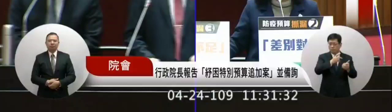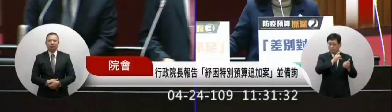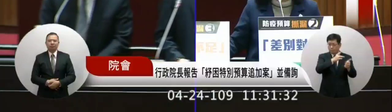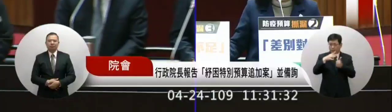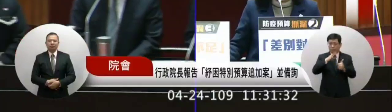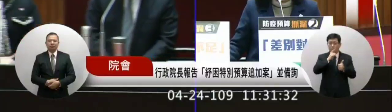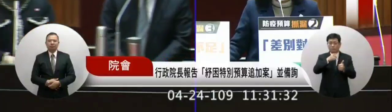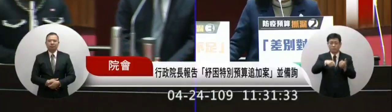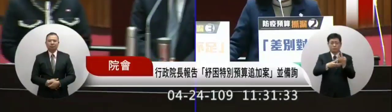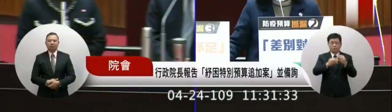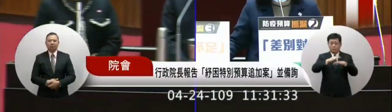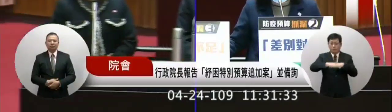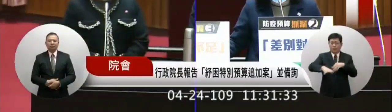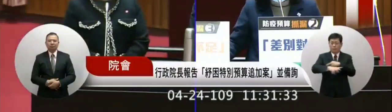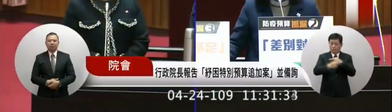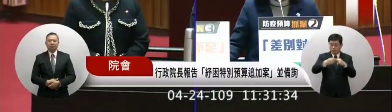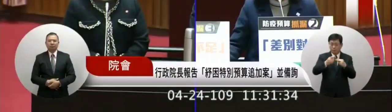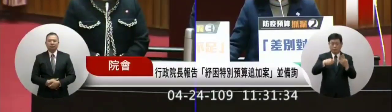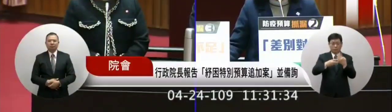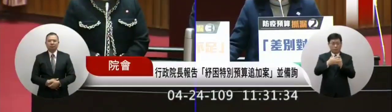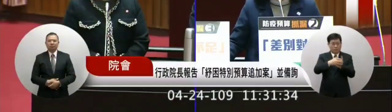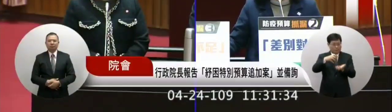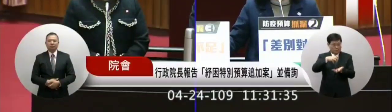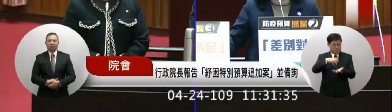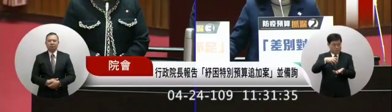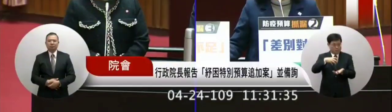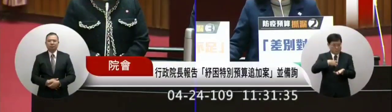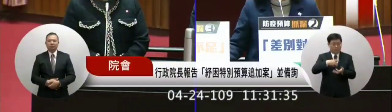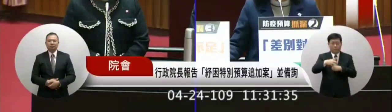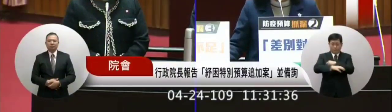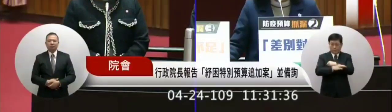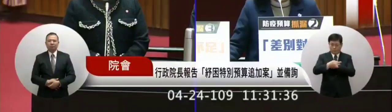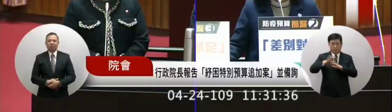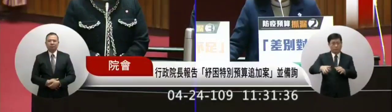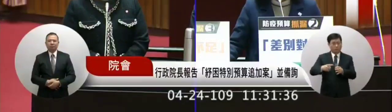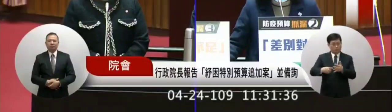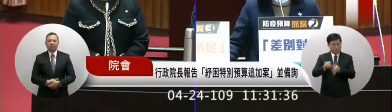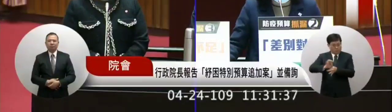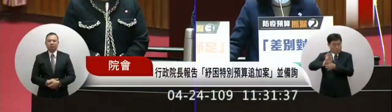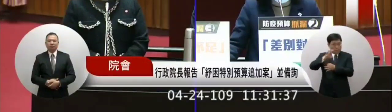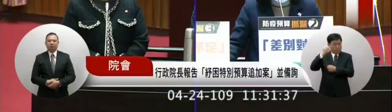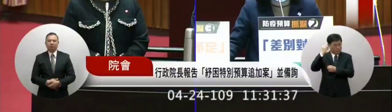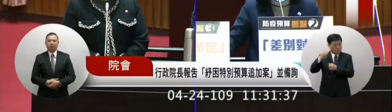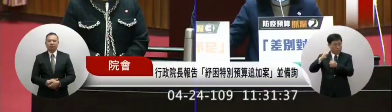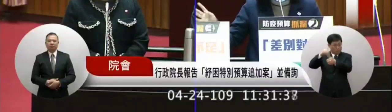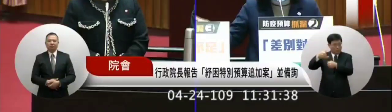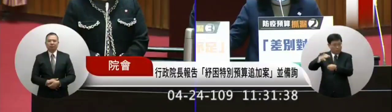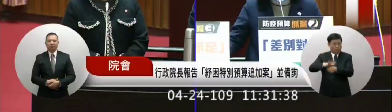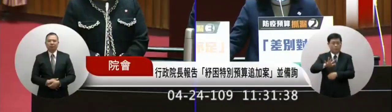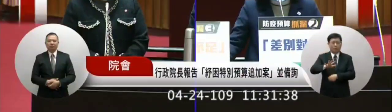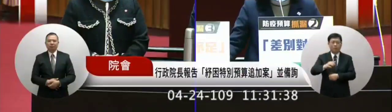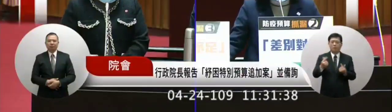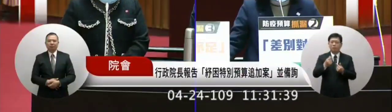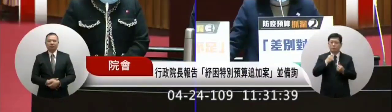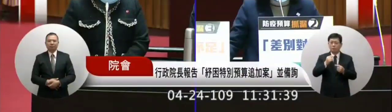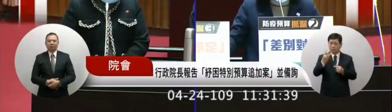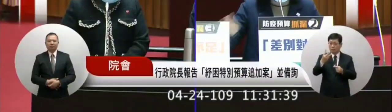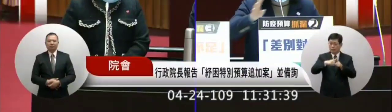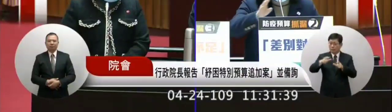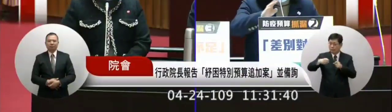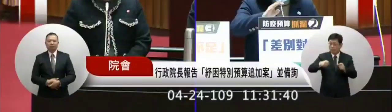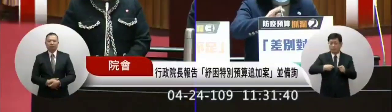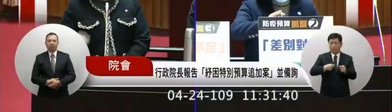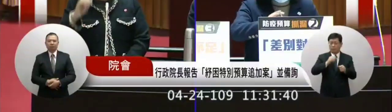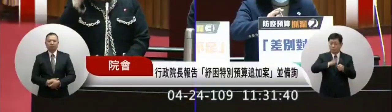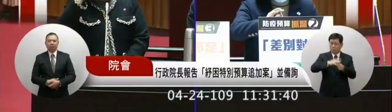了旧案基金、旧保基金。 是。 那这一次2.0里面就增列了新的对象哈。那我们先检视这一次三大计划，